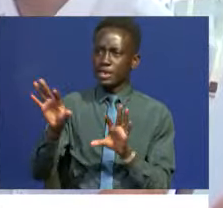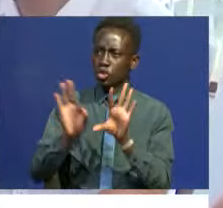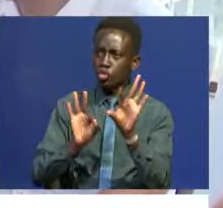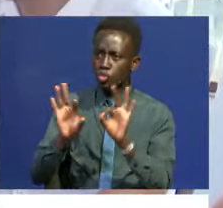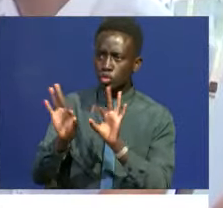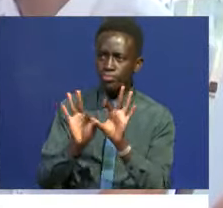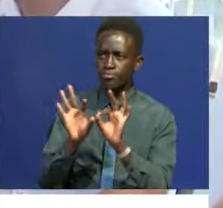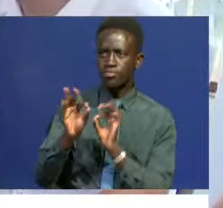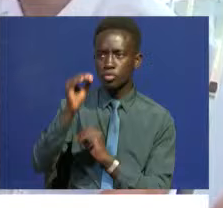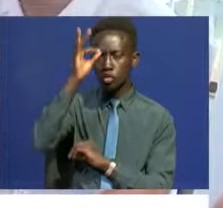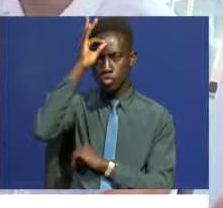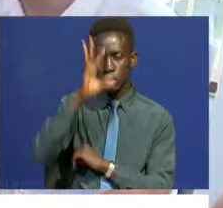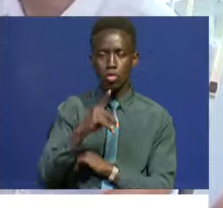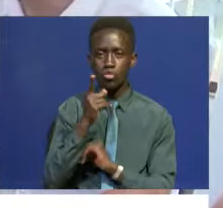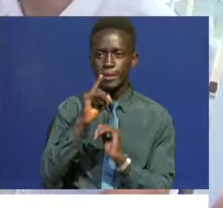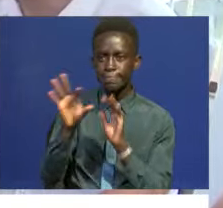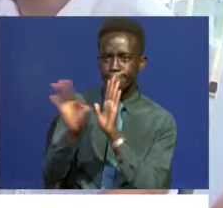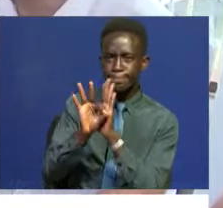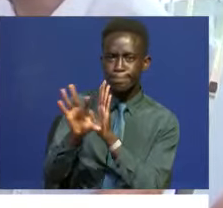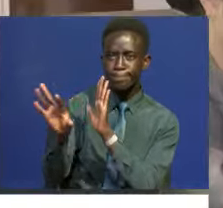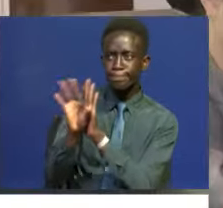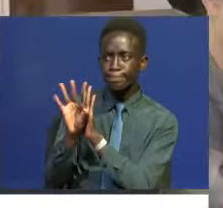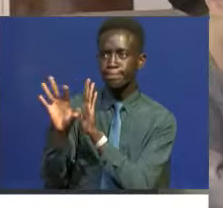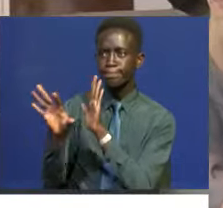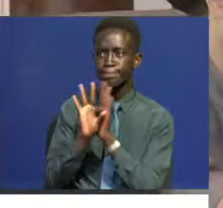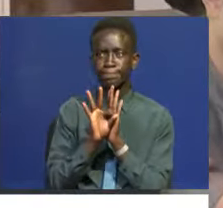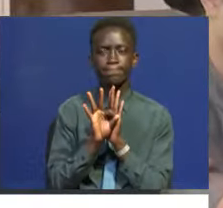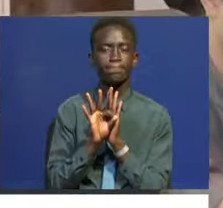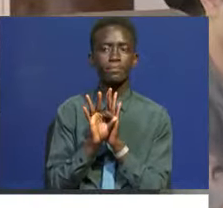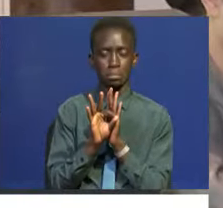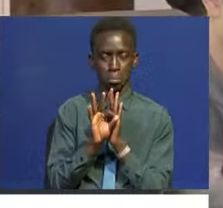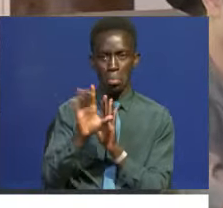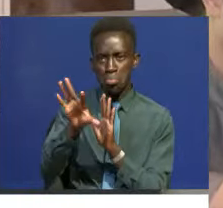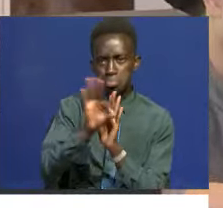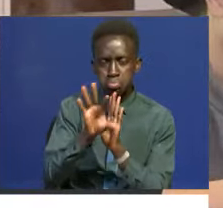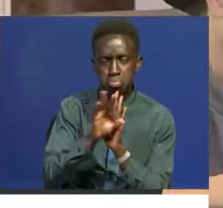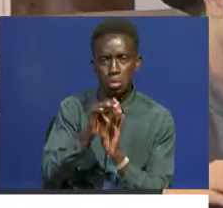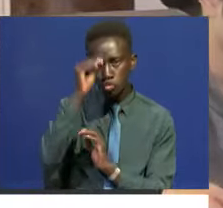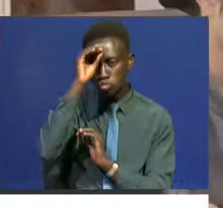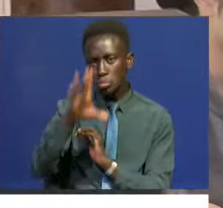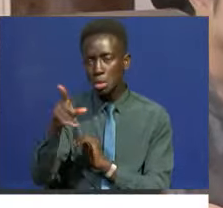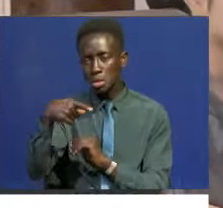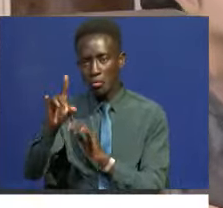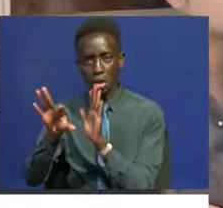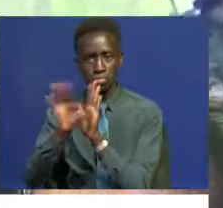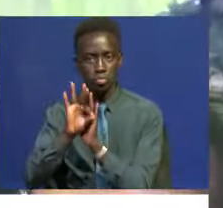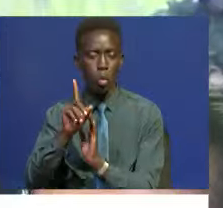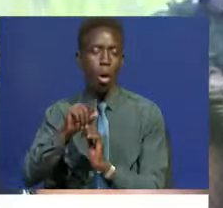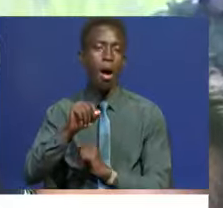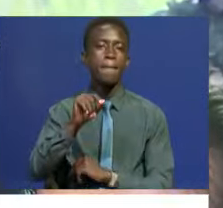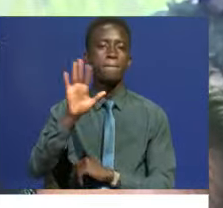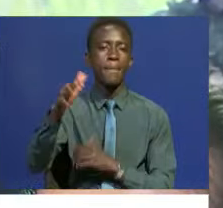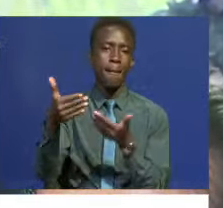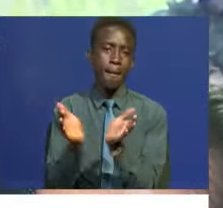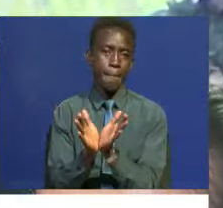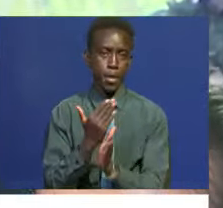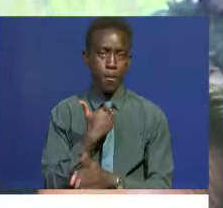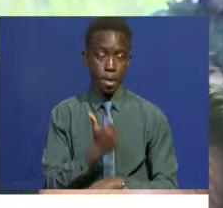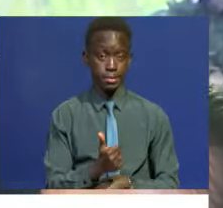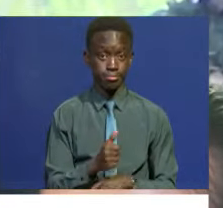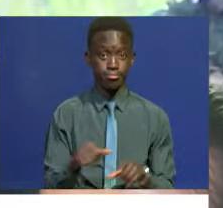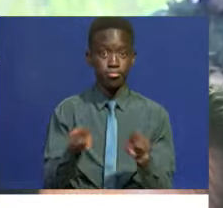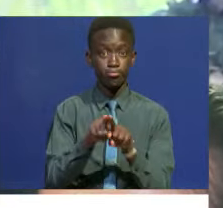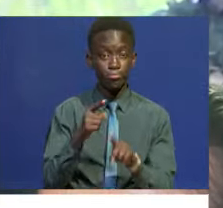wanafunzi wanaotaka, na pia wanafunzi kuchagua makampuni wanayopenda. Katika hatua inayofuata, tutatangaza sera